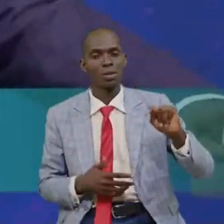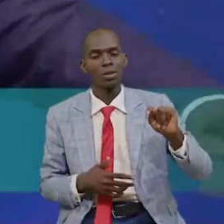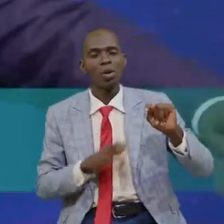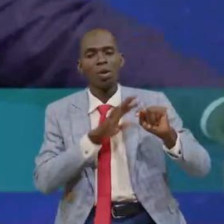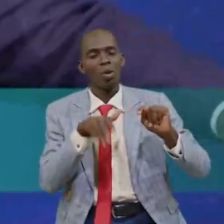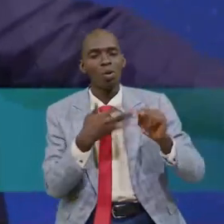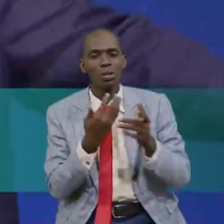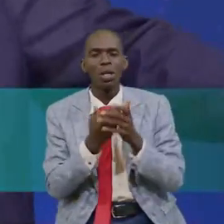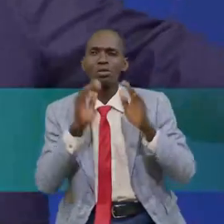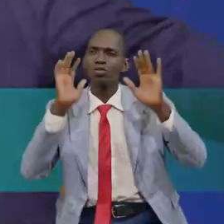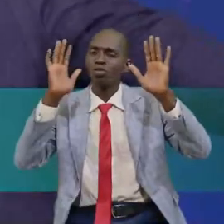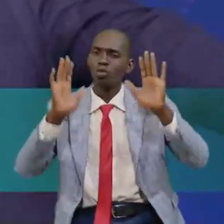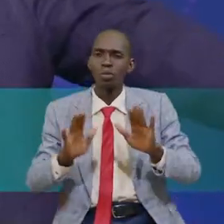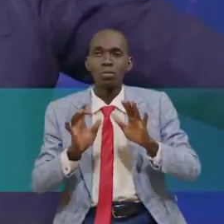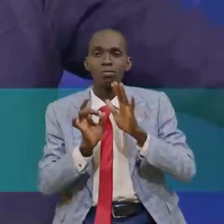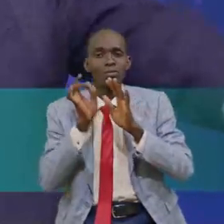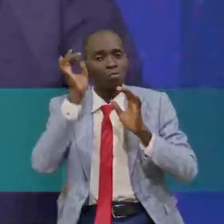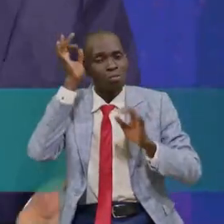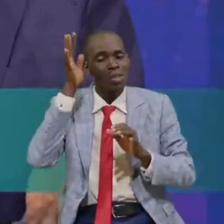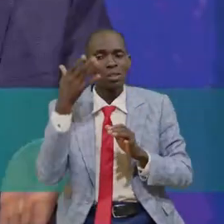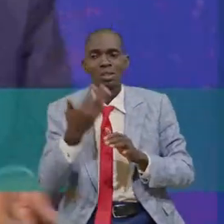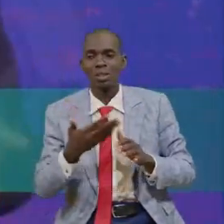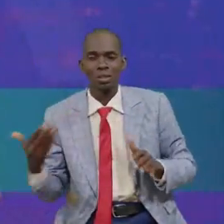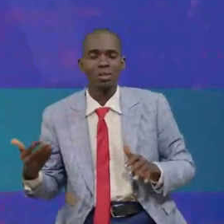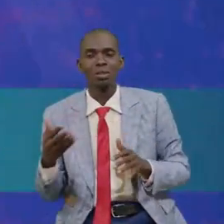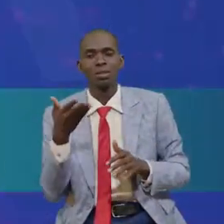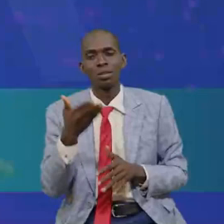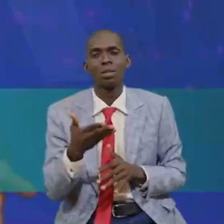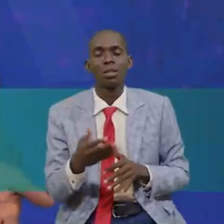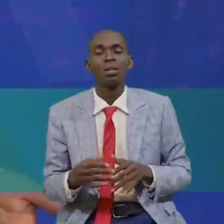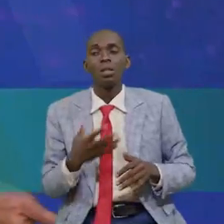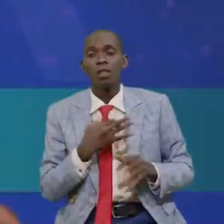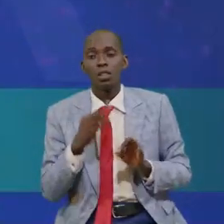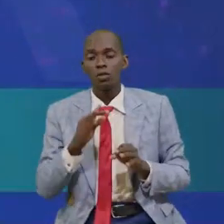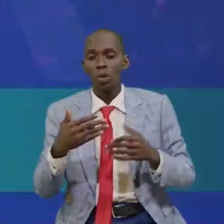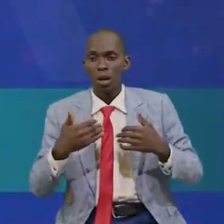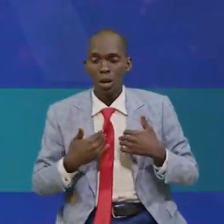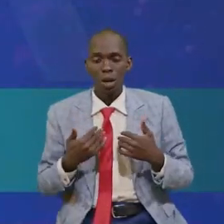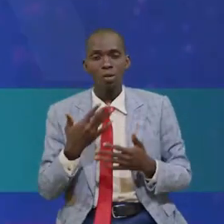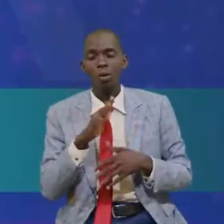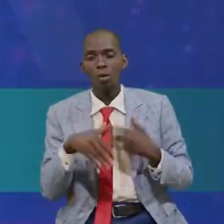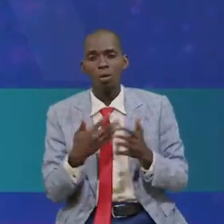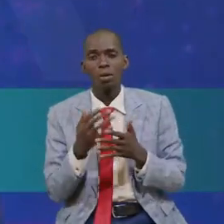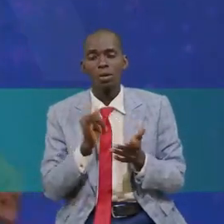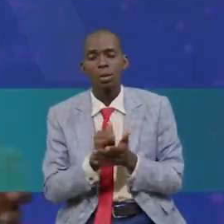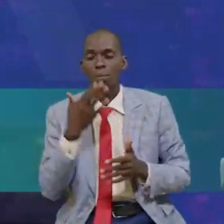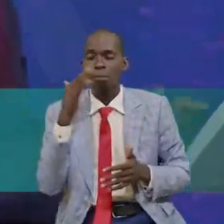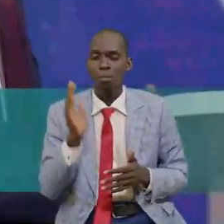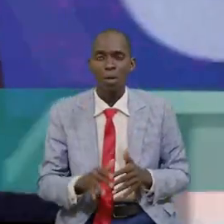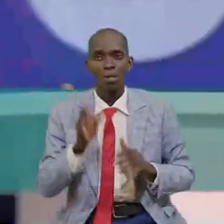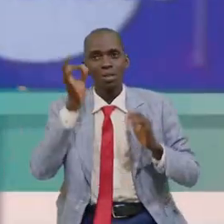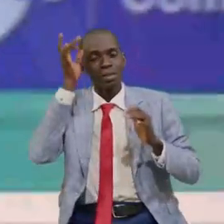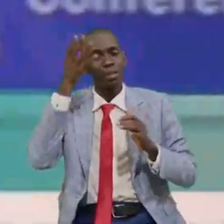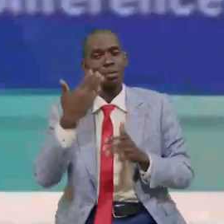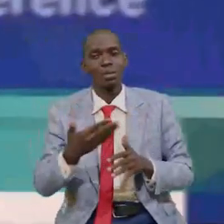Ces choses terribles que les gens font, la transgression, si vous les avez dans vos bagages, vous ne pouvez pas